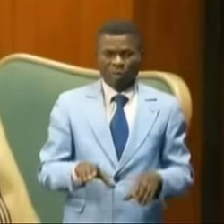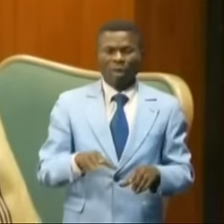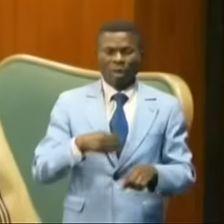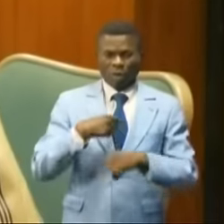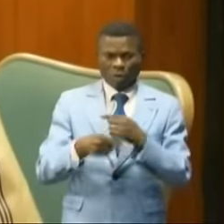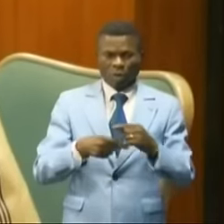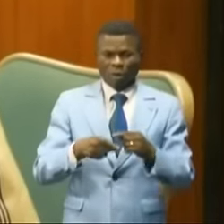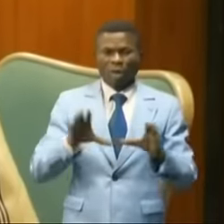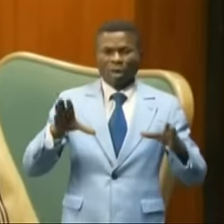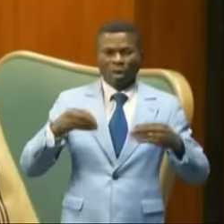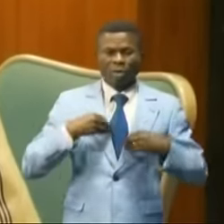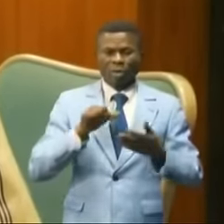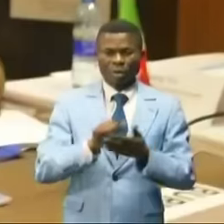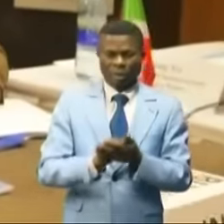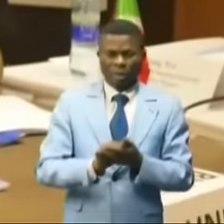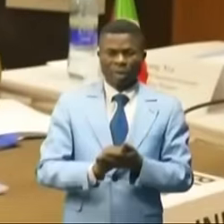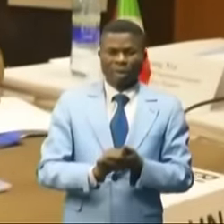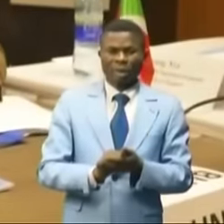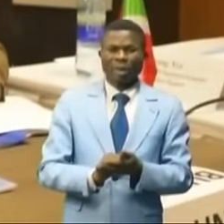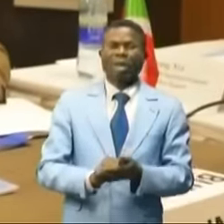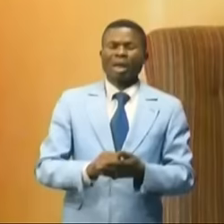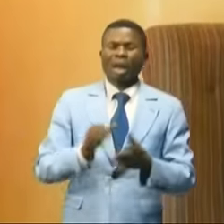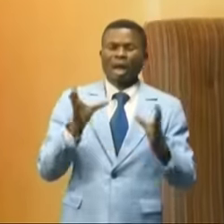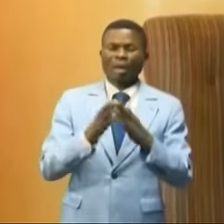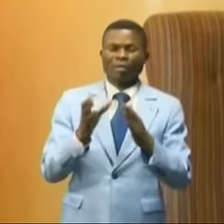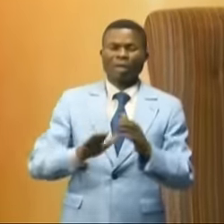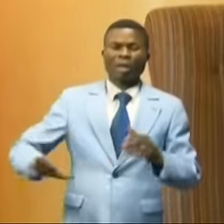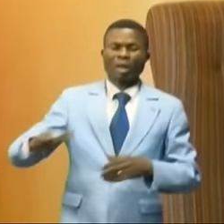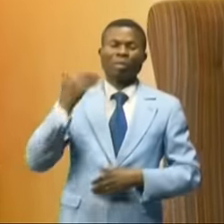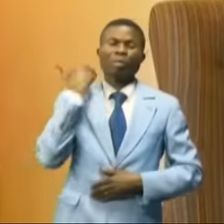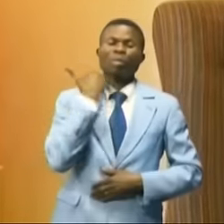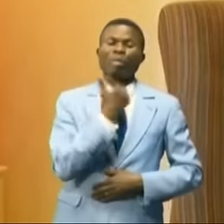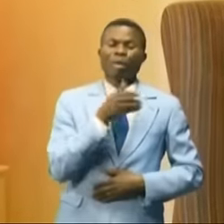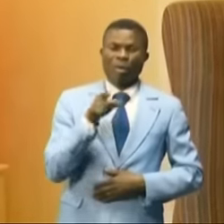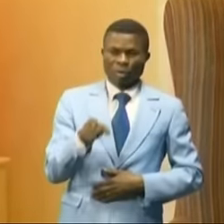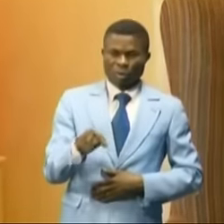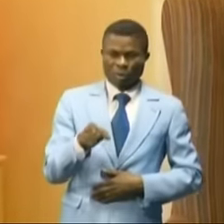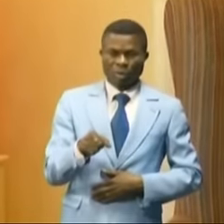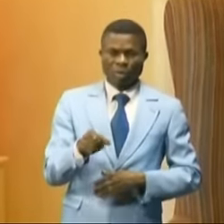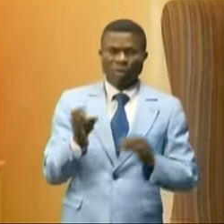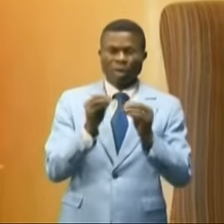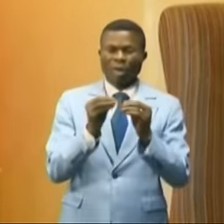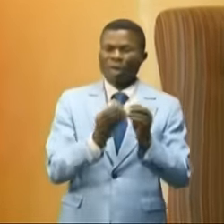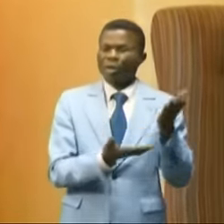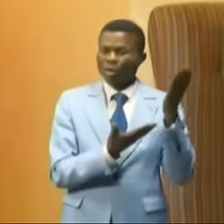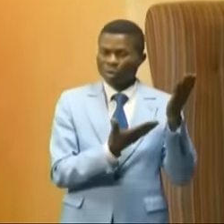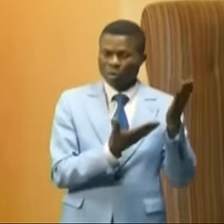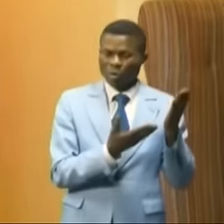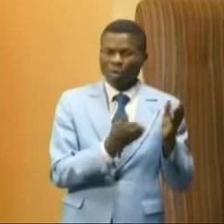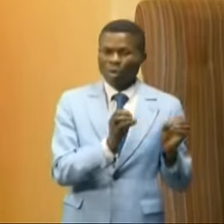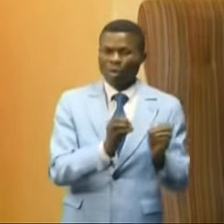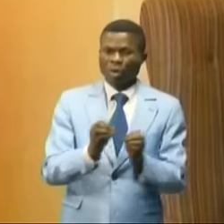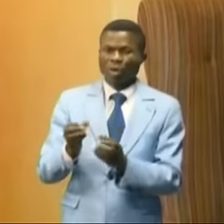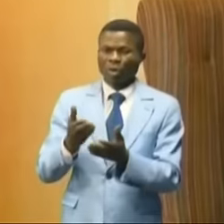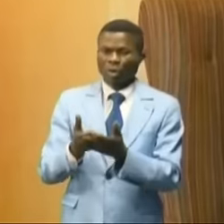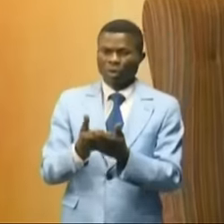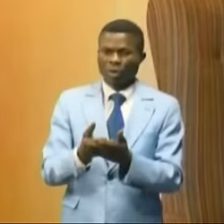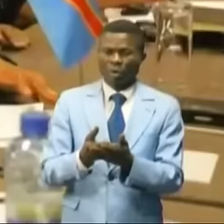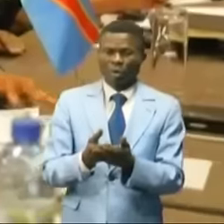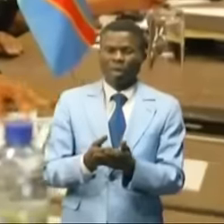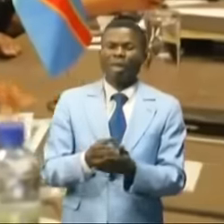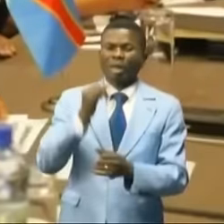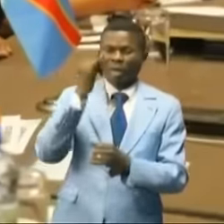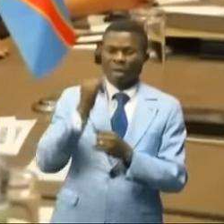la Tanzanie, le Burundi et l'Ouganda. La clôture de cette grande messe a été marquée par la signature des termes